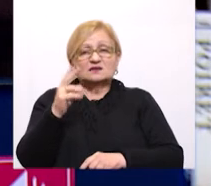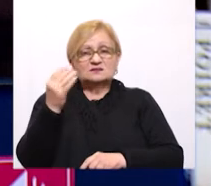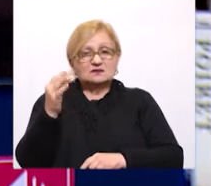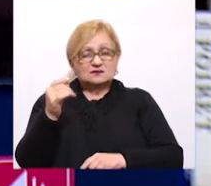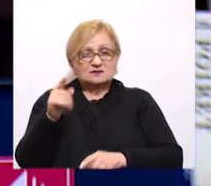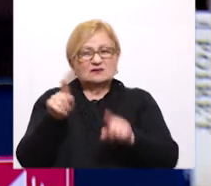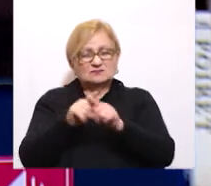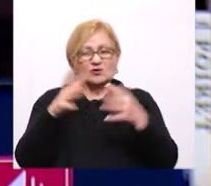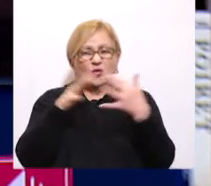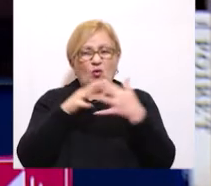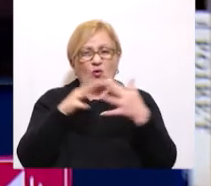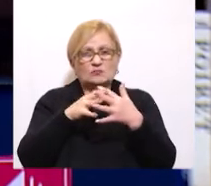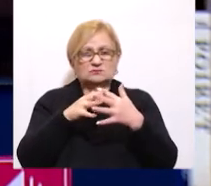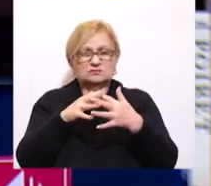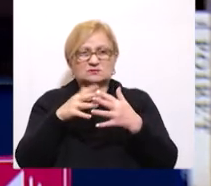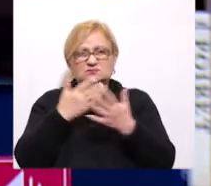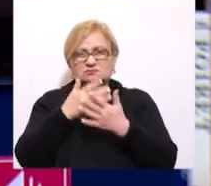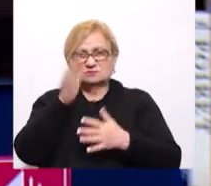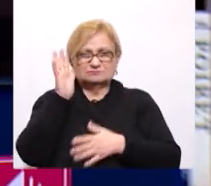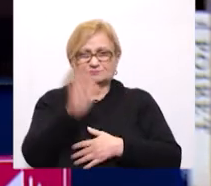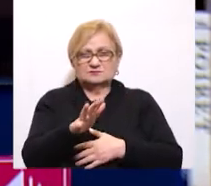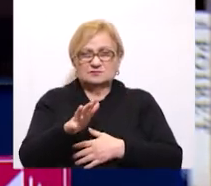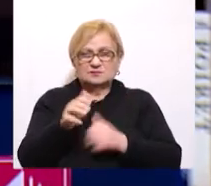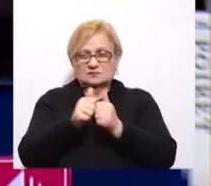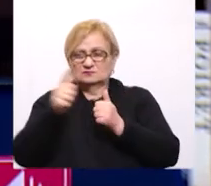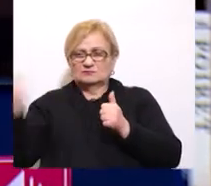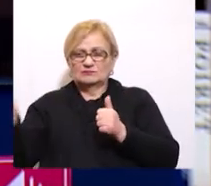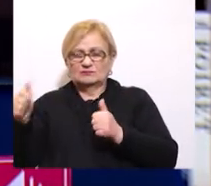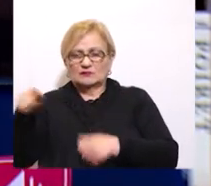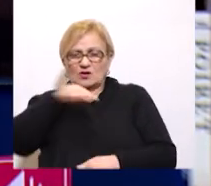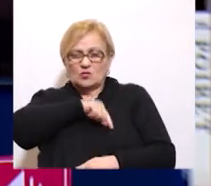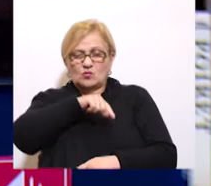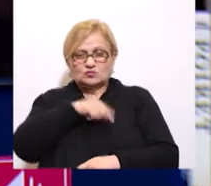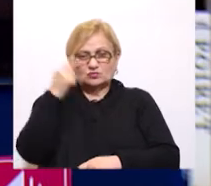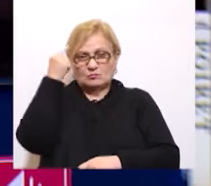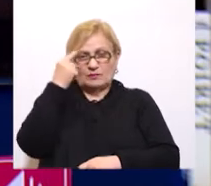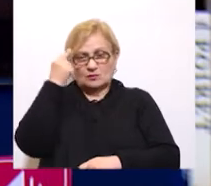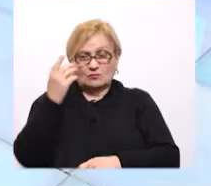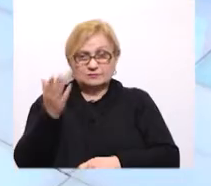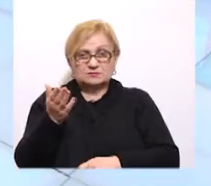გვერდზე გადგება და მის გონებაში ობიექტური ფიქრი დაიბადება.